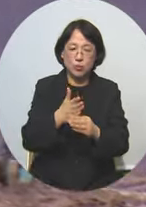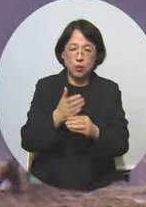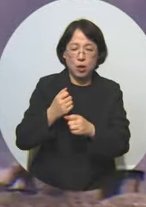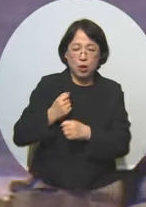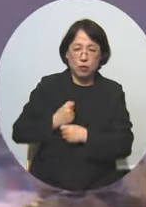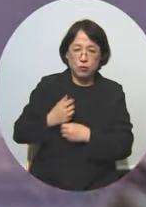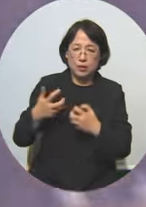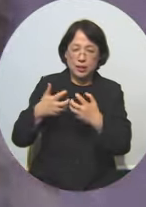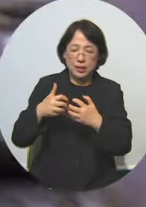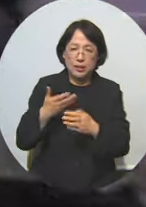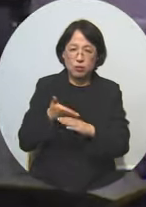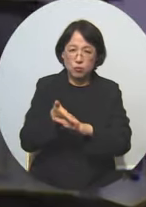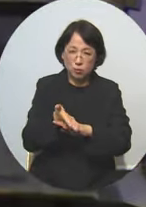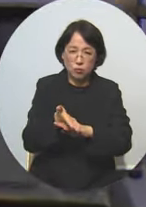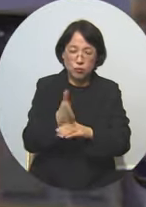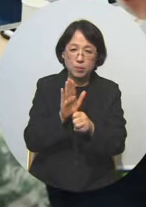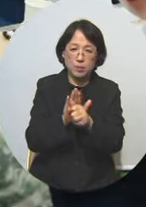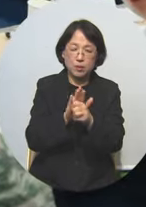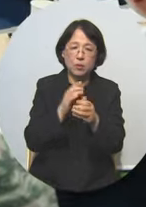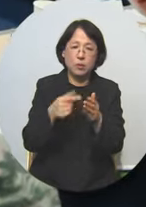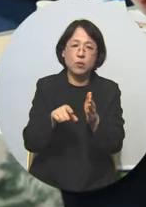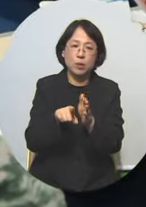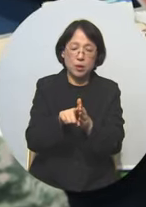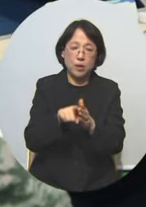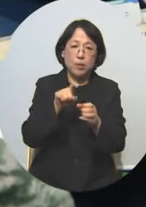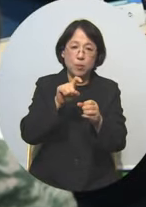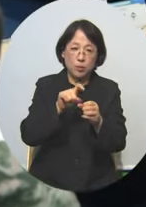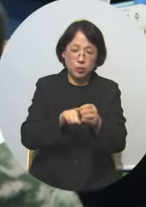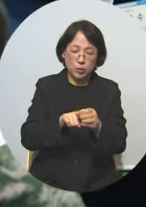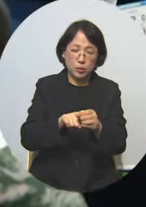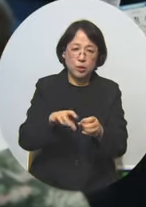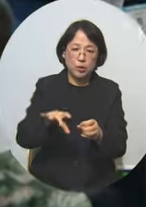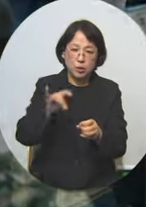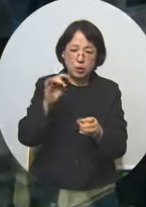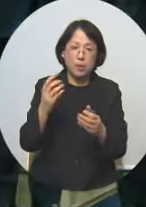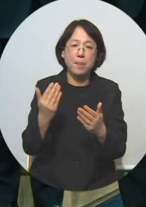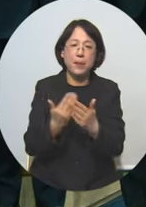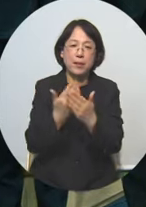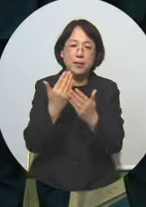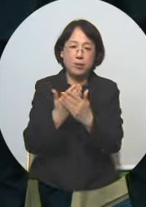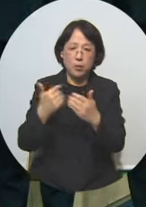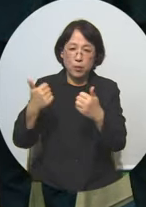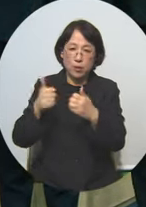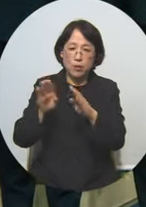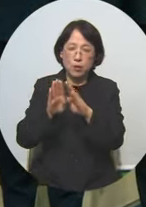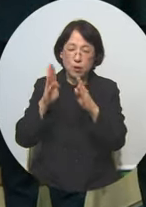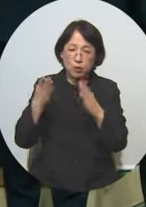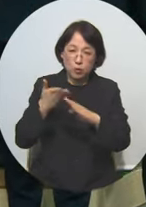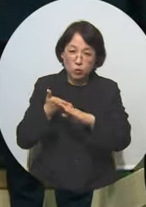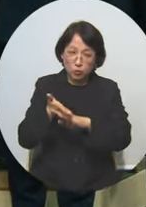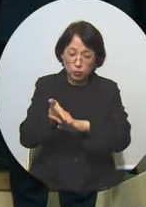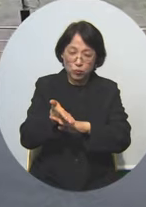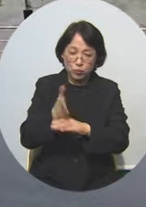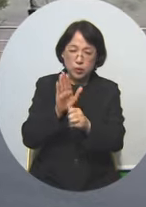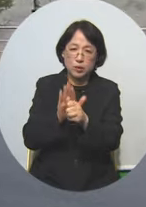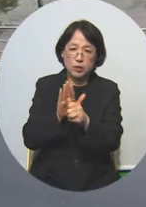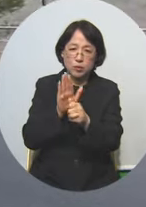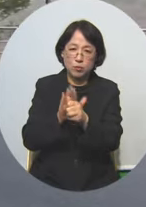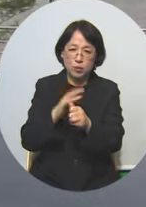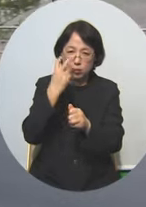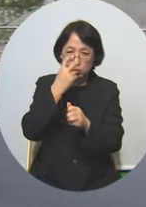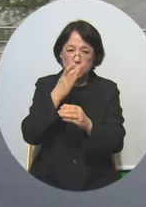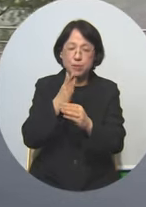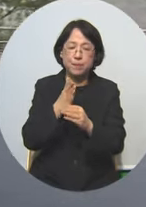수출 성장세를 뒷받침하기 위해 올해 첫 방산 발전 협의회를 열고 수출 강화 방안을 모색했습니다.